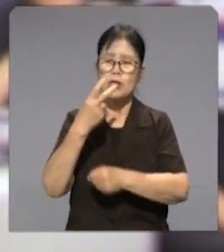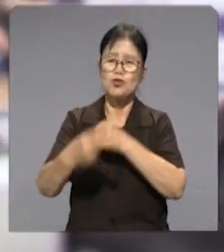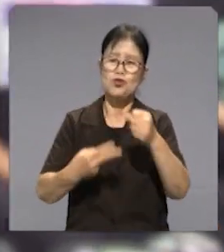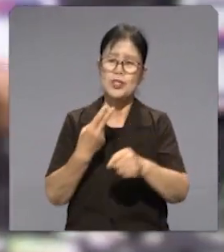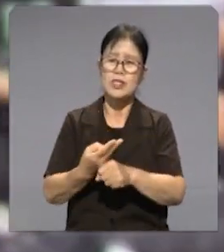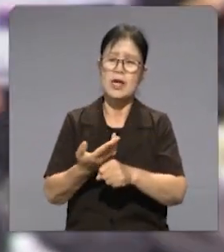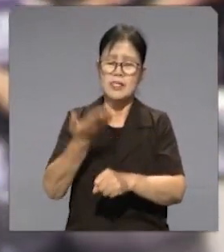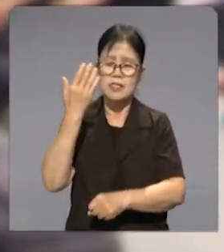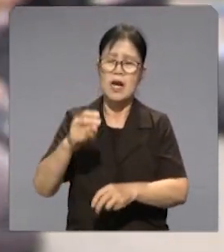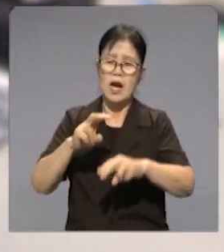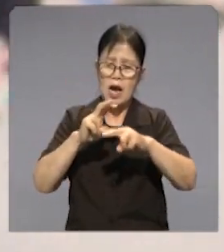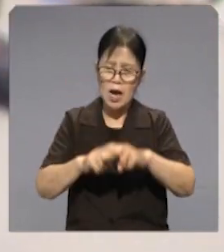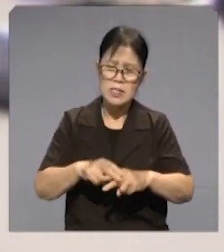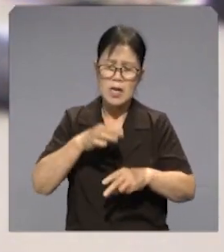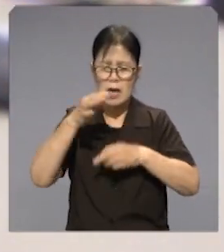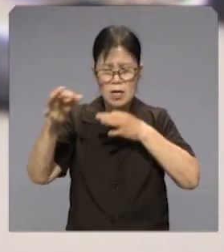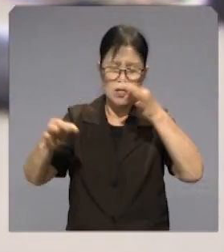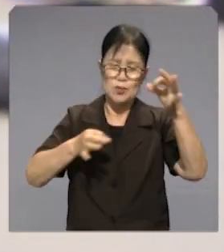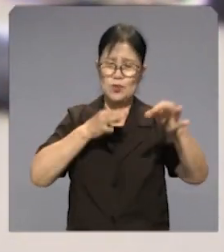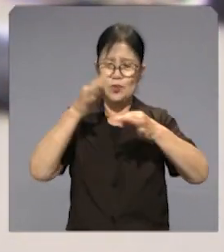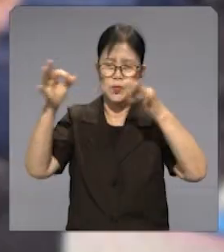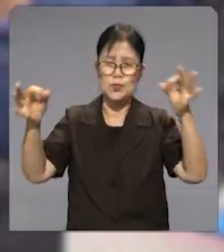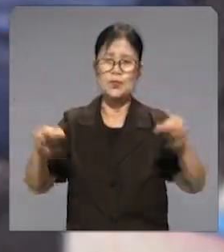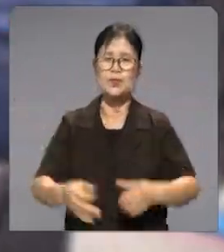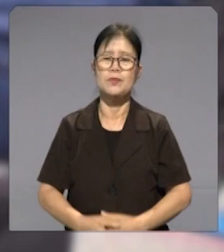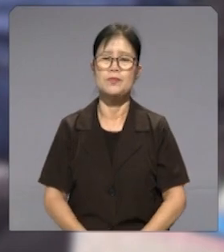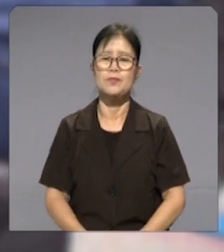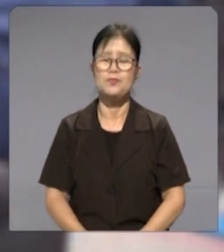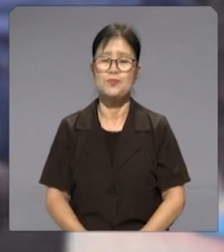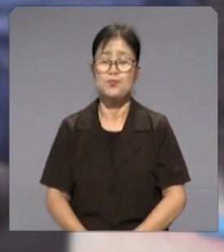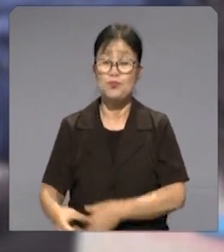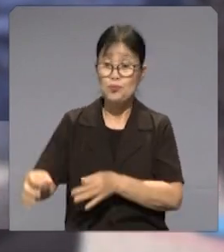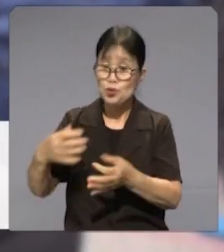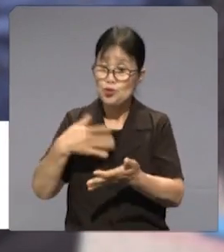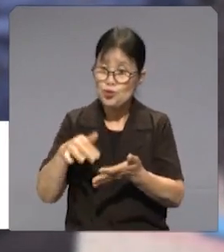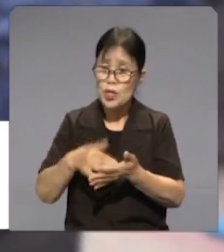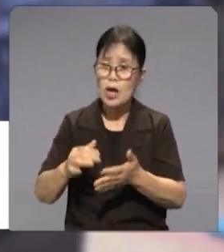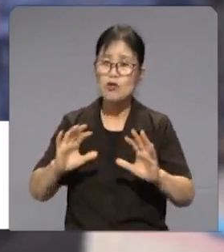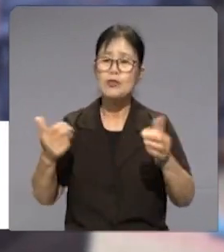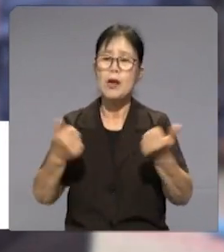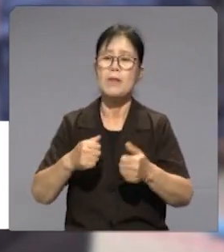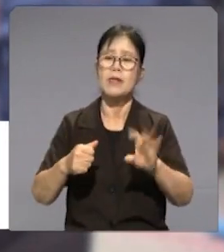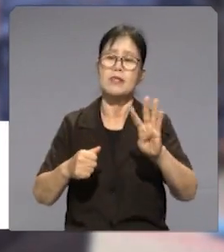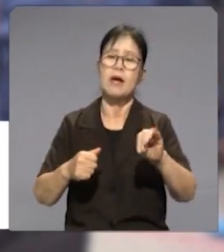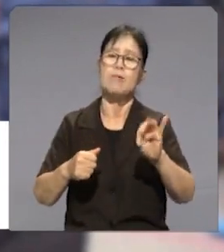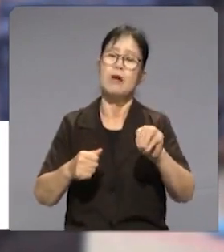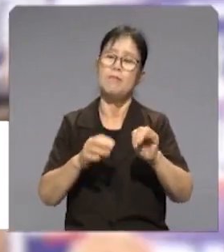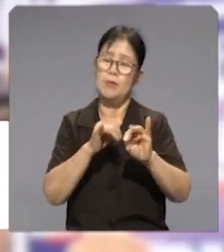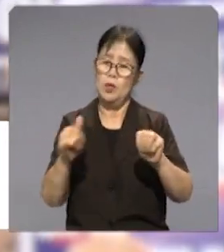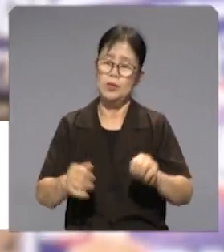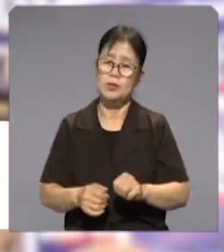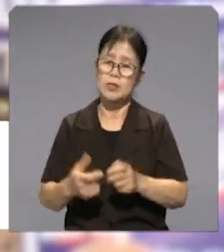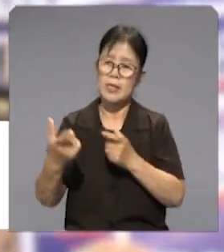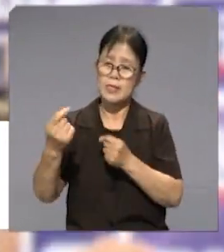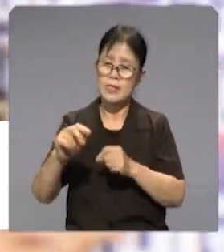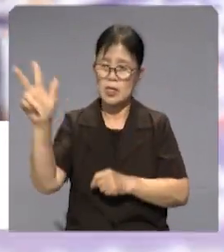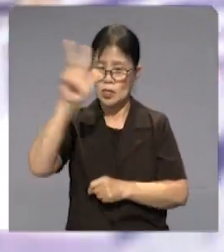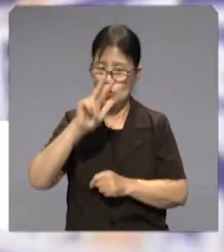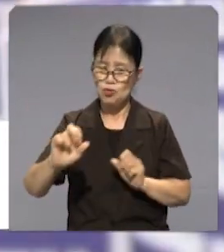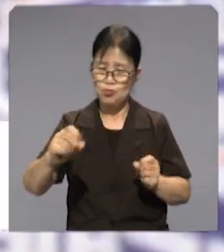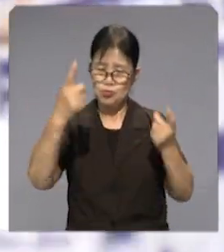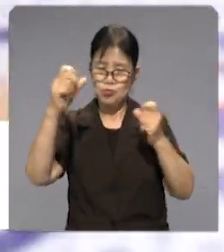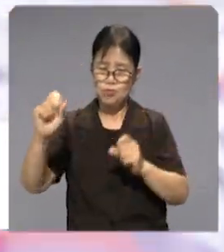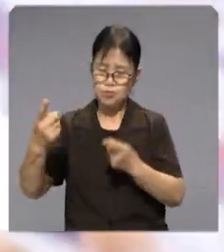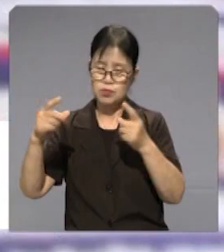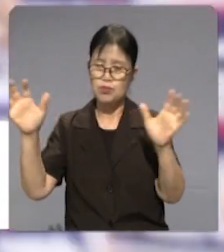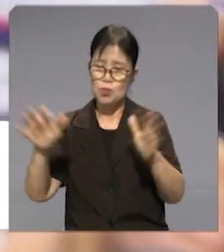앉아 목소리를 높여 구호를 외칩니다. 주최 측 추산 국회 앞에 4만 명이 모였고 같은 시각 전국 시도교육청